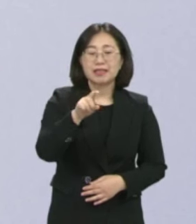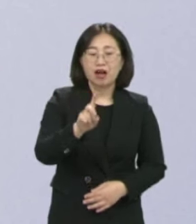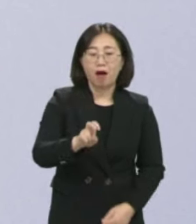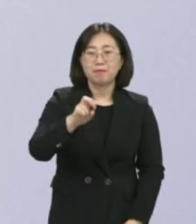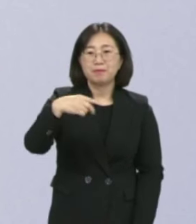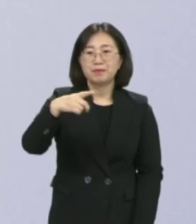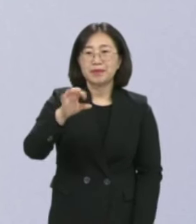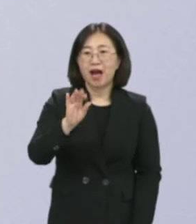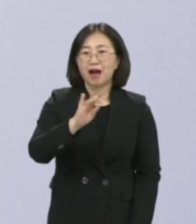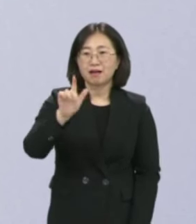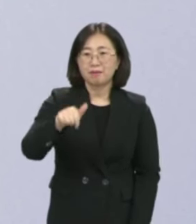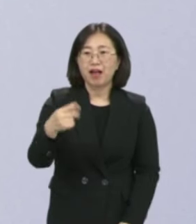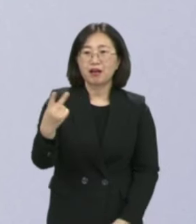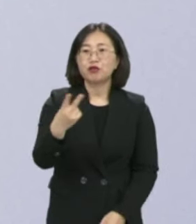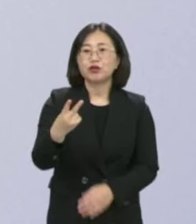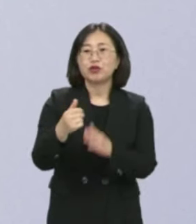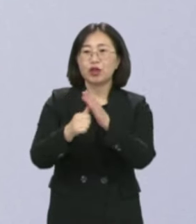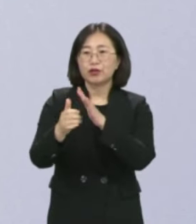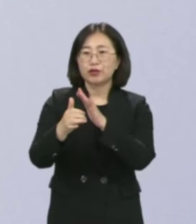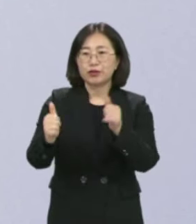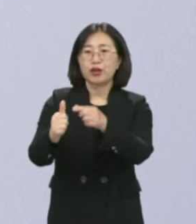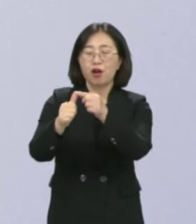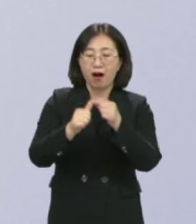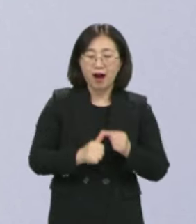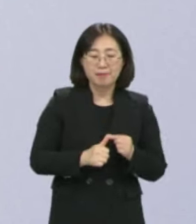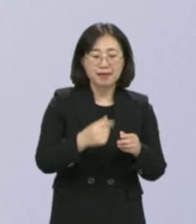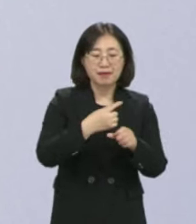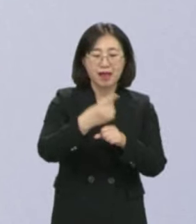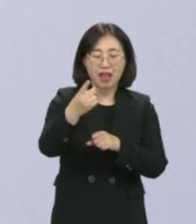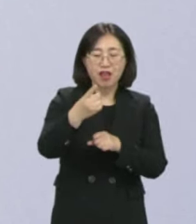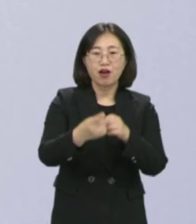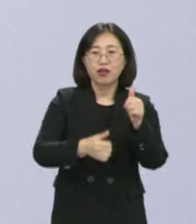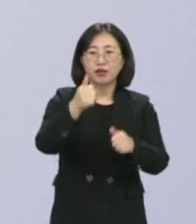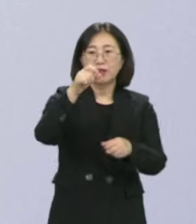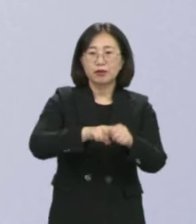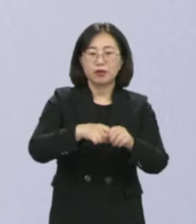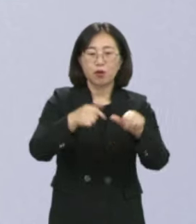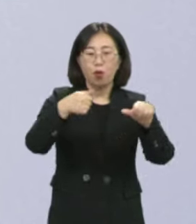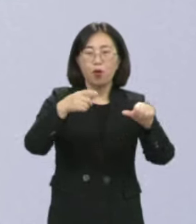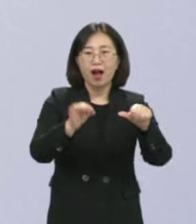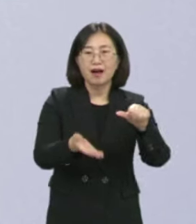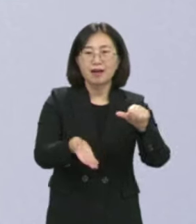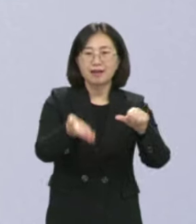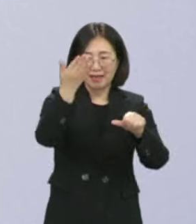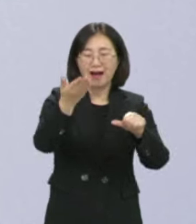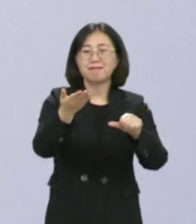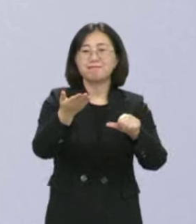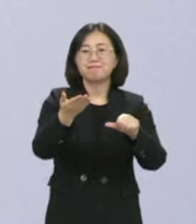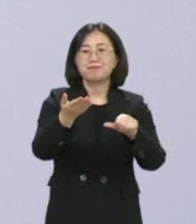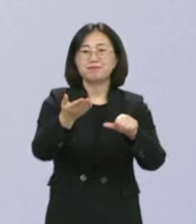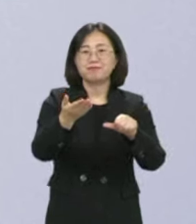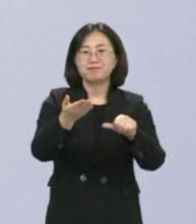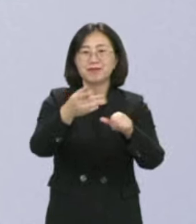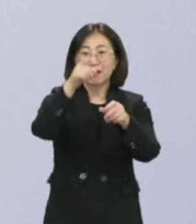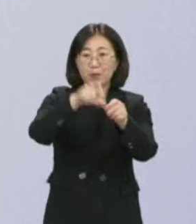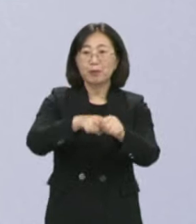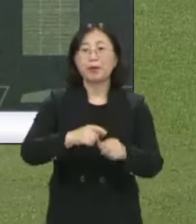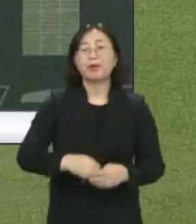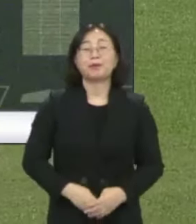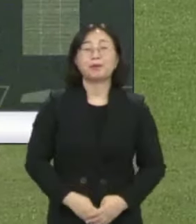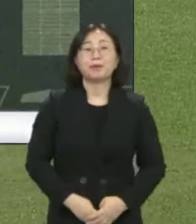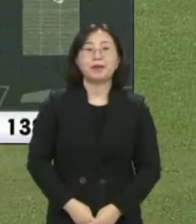선수들을 영입을 한 것이 내년 시즌 확실하게 목표는 강 플러스 훨씬 더 위를 노리겠다는 것이